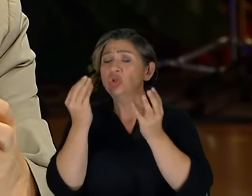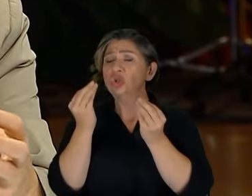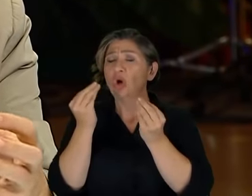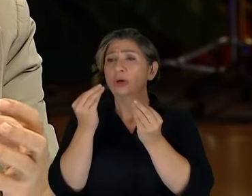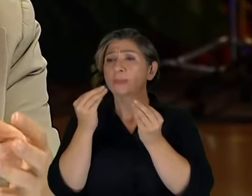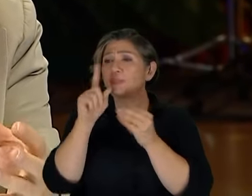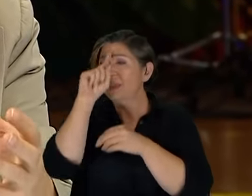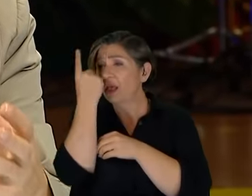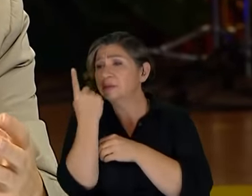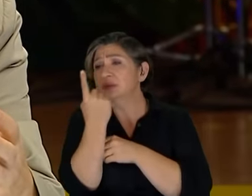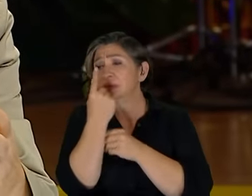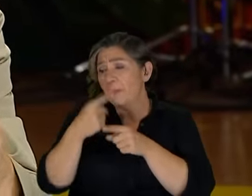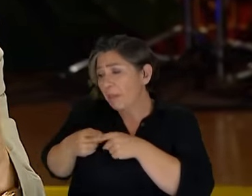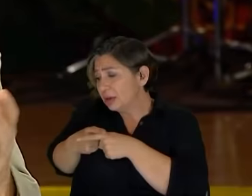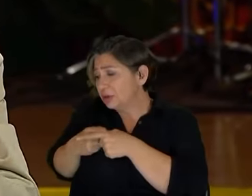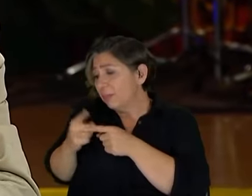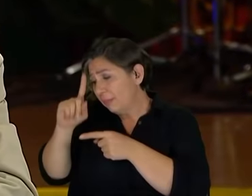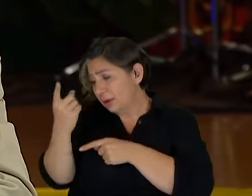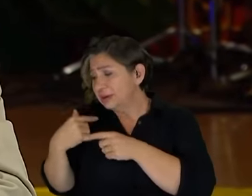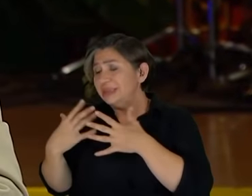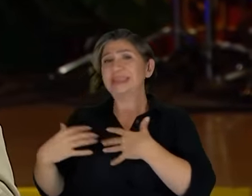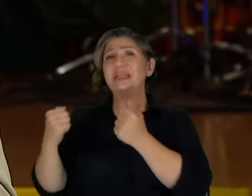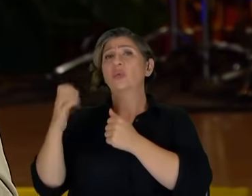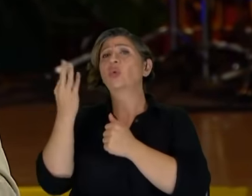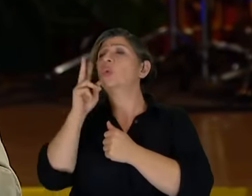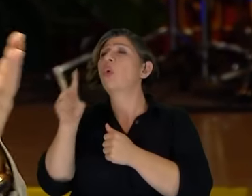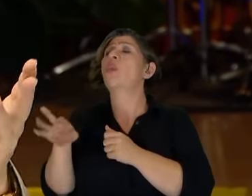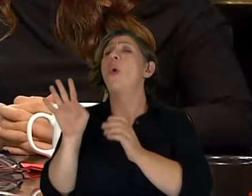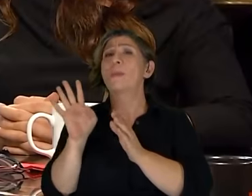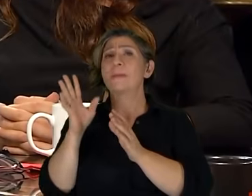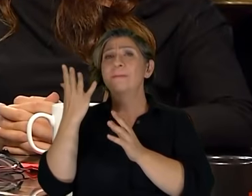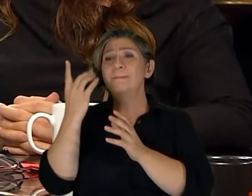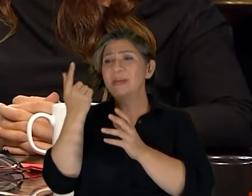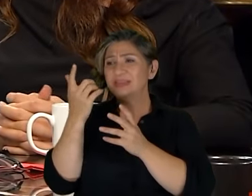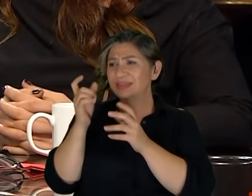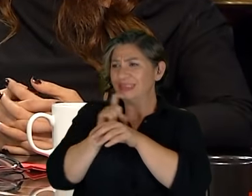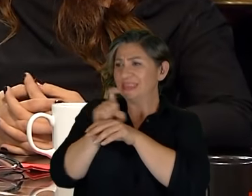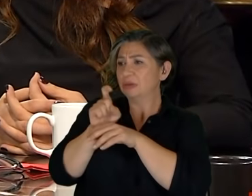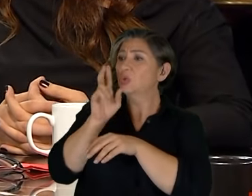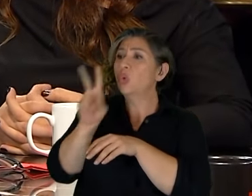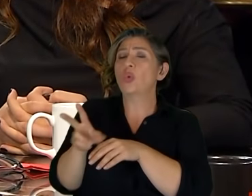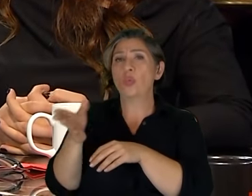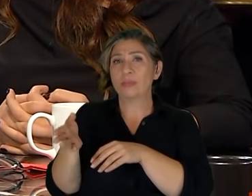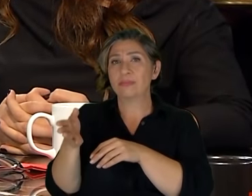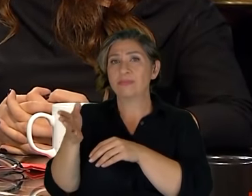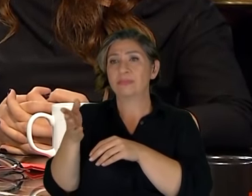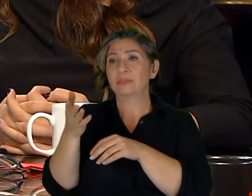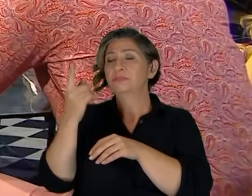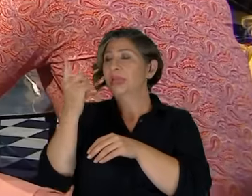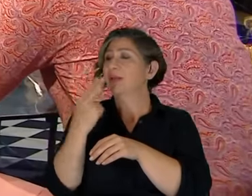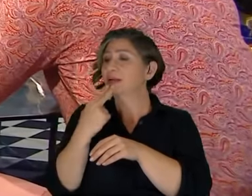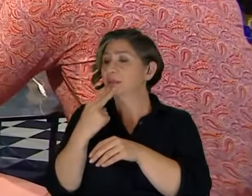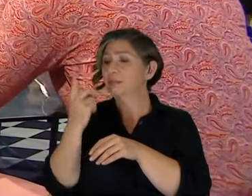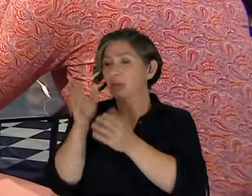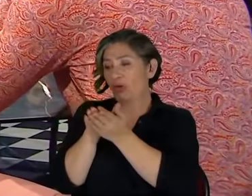yani yalnızlık paylaşılan hayvanlar onlar. Pek sağlıklı bulmuyorum onları. Biraz şizofrenik buluyorum o hayvanları. Yani mesela işte bir kadın